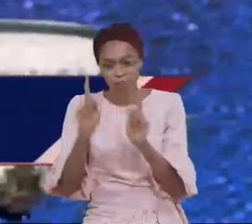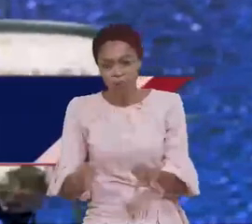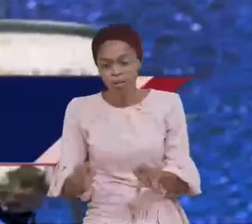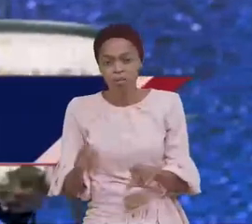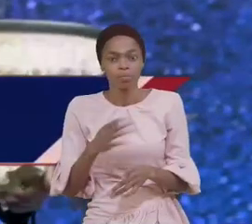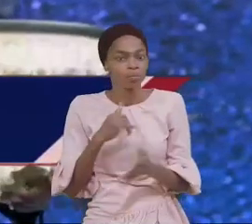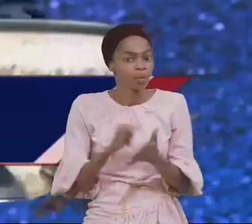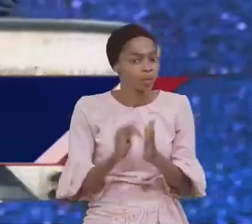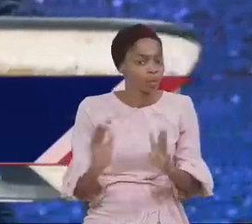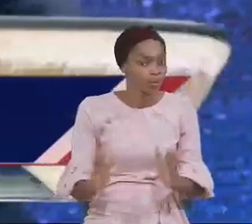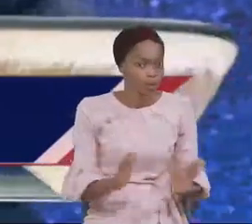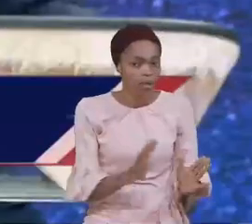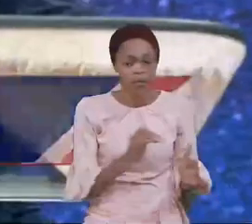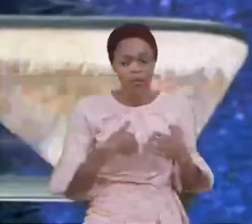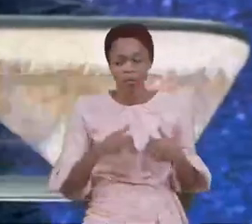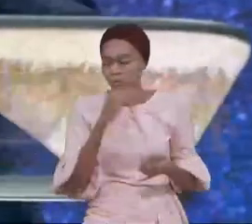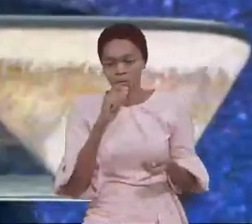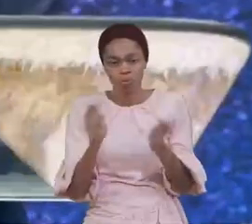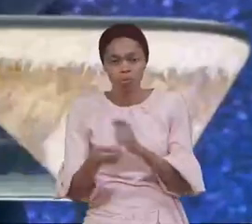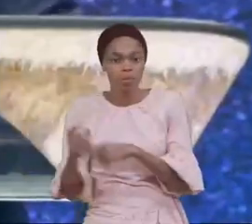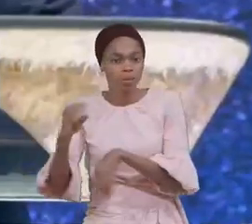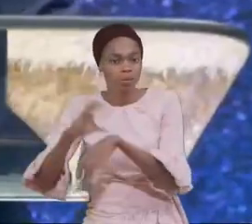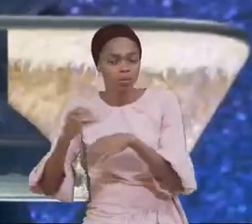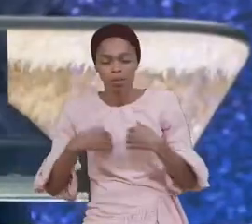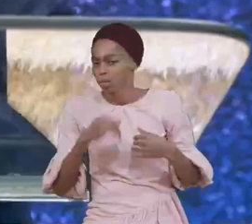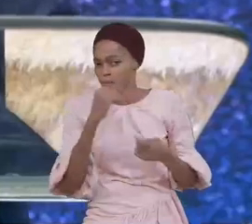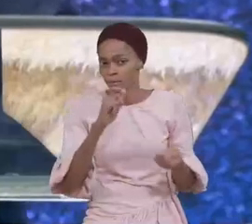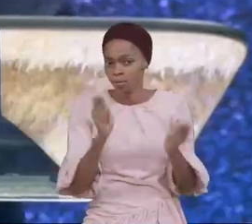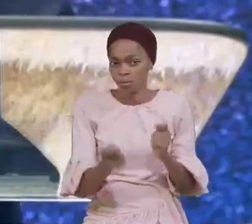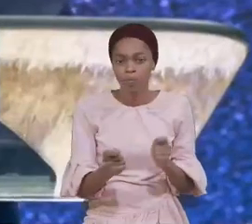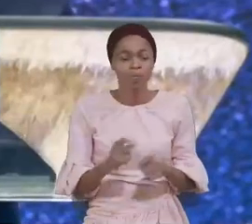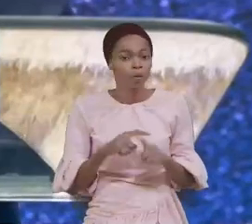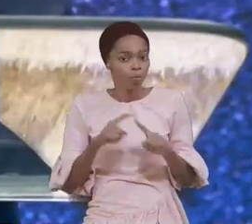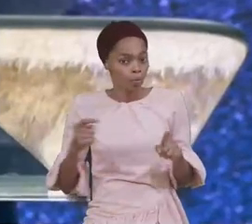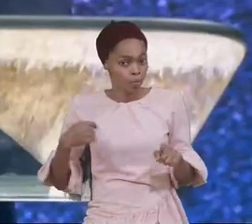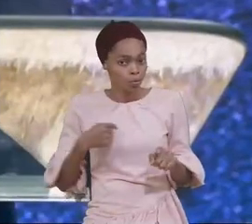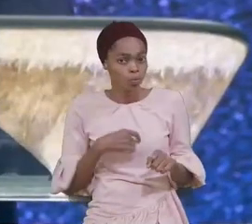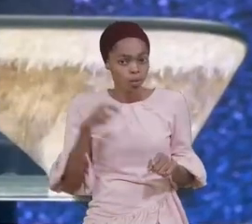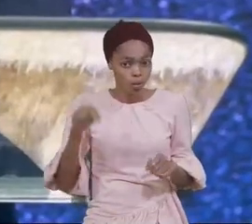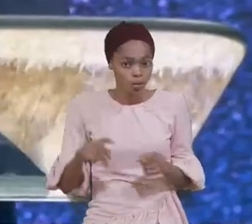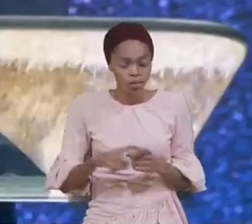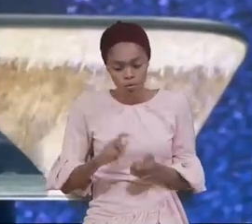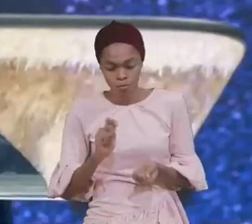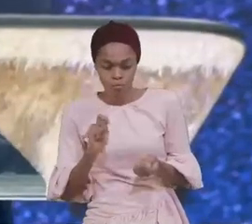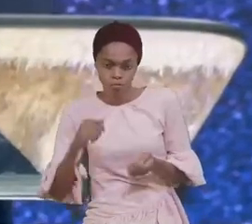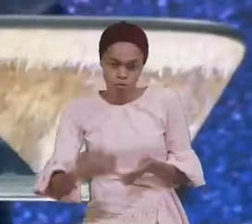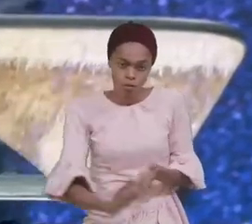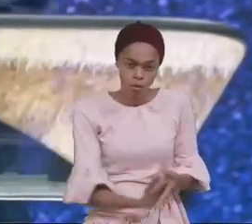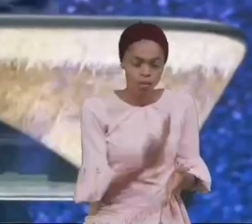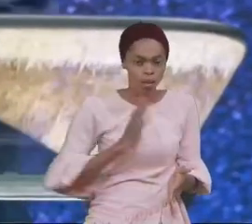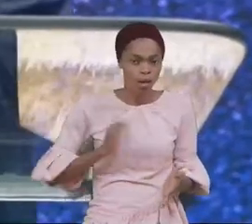programme, le projet de l'Église n'a pas changé. Mais nous devons renouveler notre